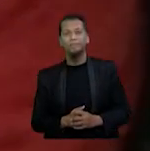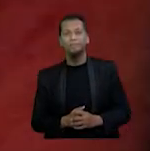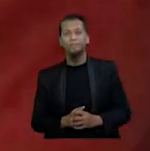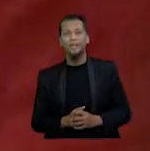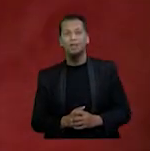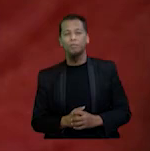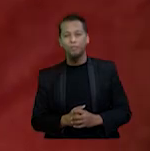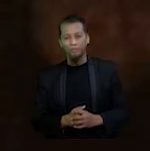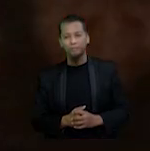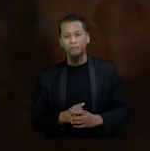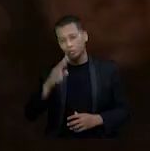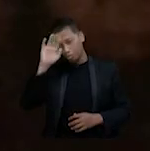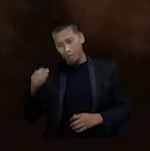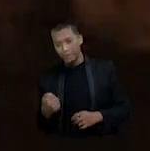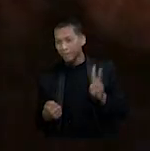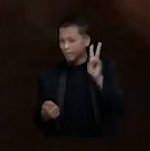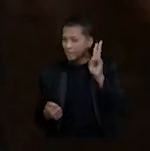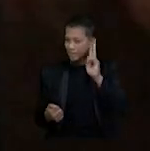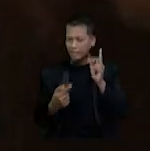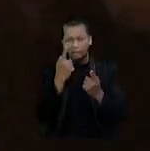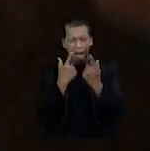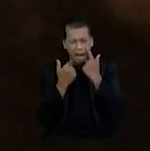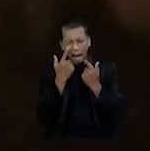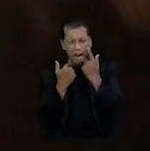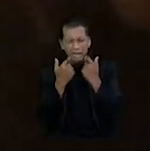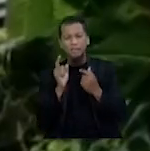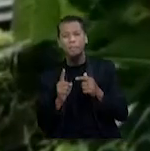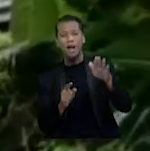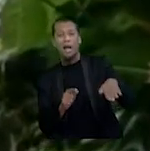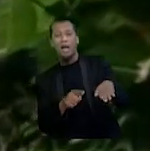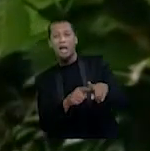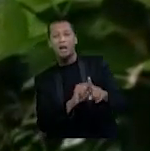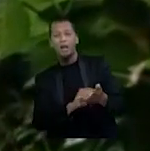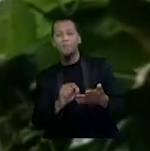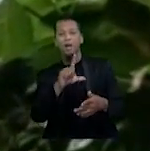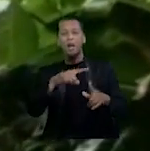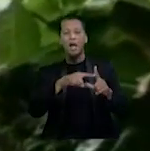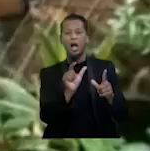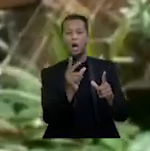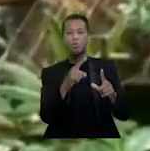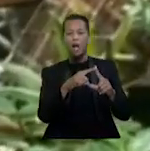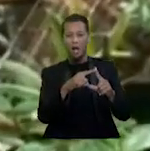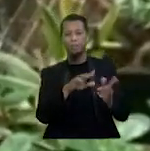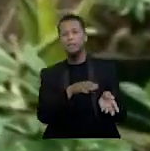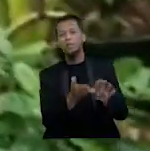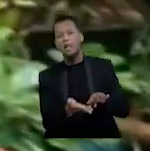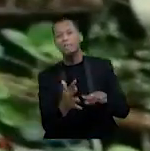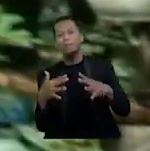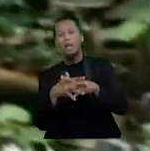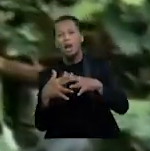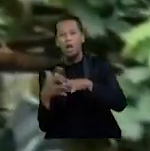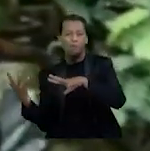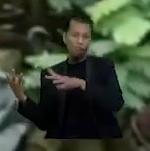Suami istri ini terus menangis mengetahui putri Laura siswi anaknya tewas tertimpa tanah longsor di rumahnya di Desa Karangsari,